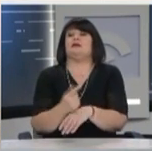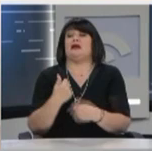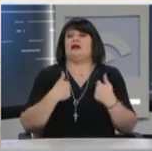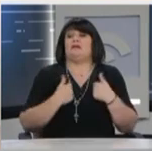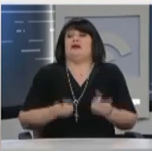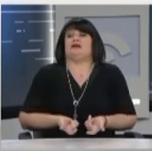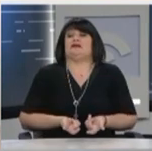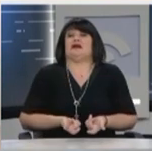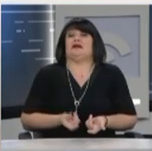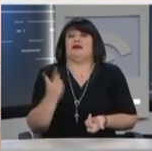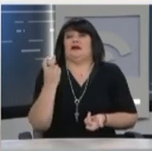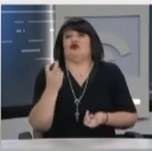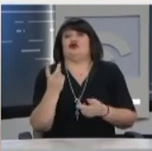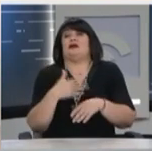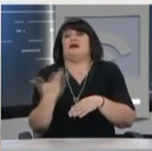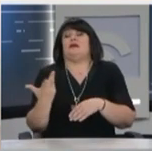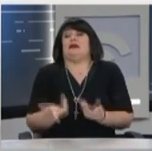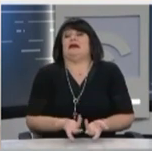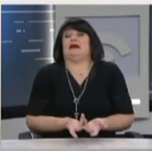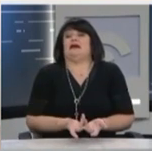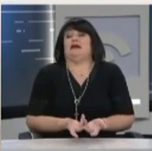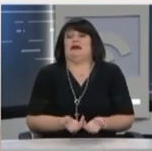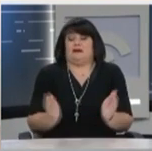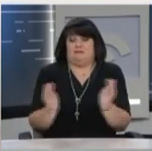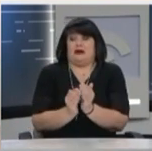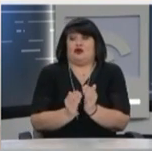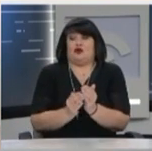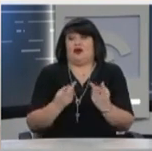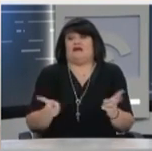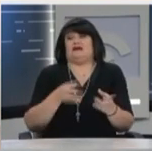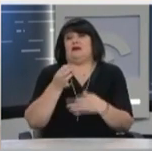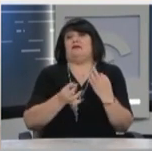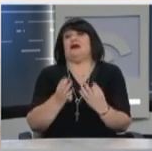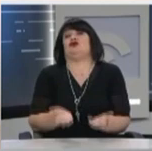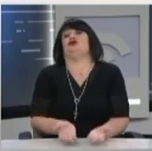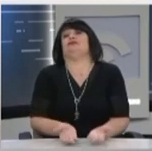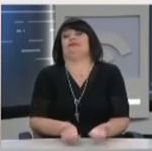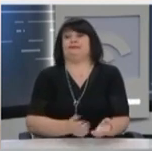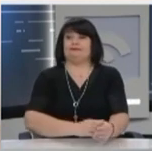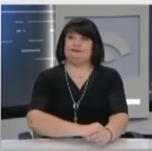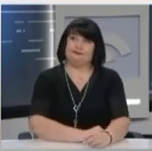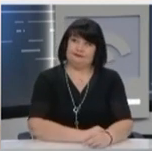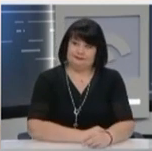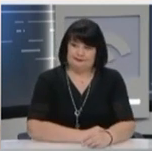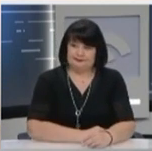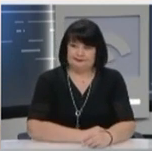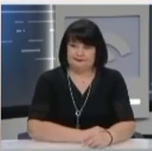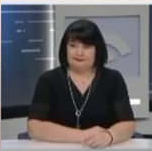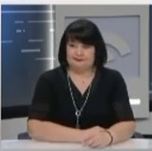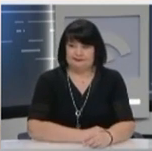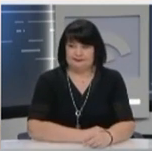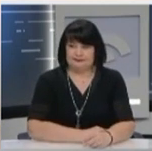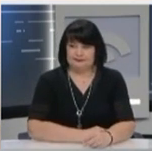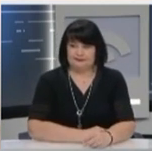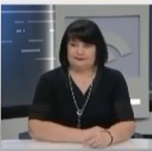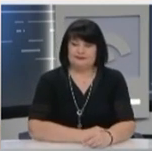τελικά τον πείτε και αυτόν να κλείσει στα 20, στα 15. Είμαστε μικροί, αλλά αφήστε μας να μιλήσουμε, δεν κακό. Λοιπόν,